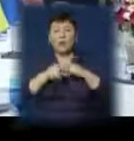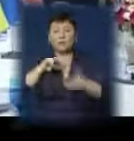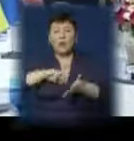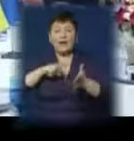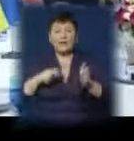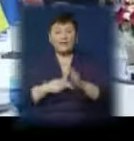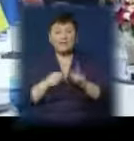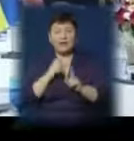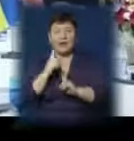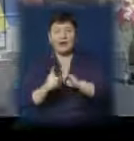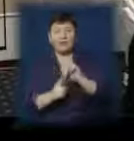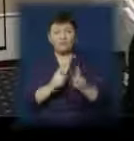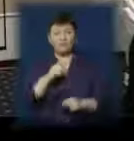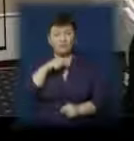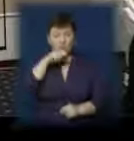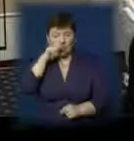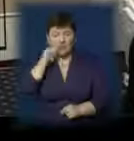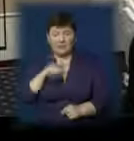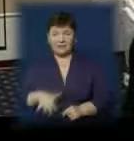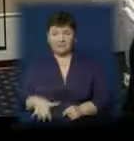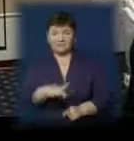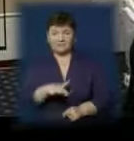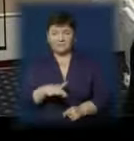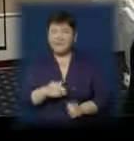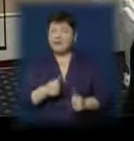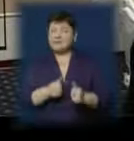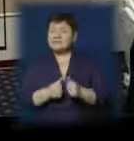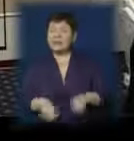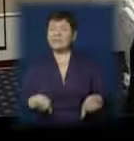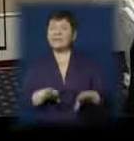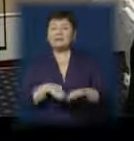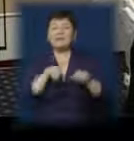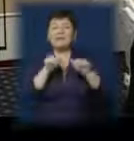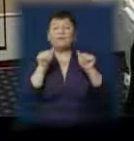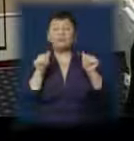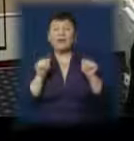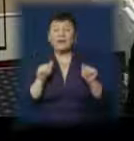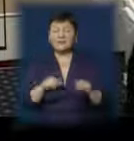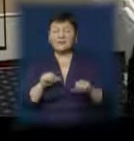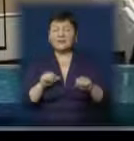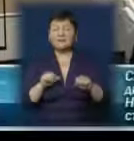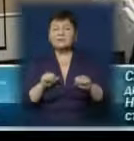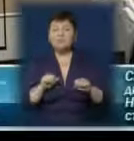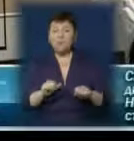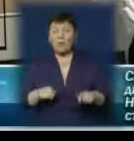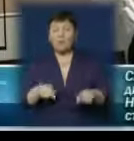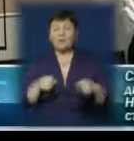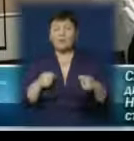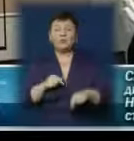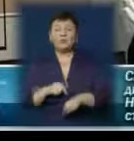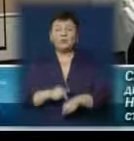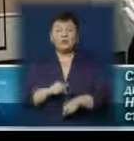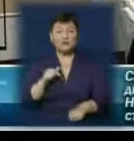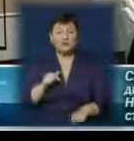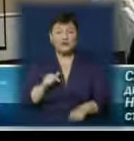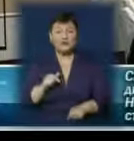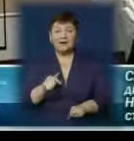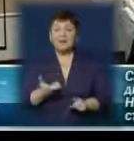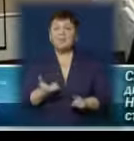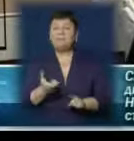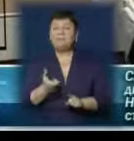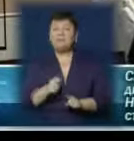економічних реформ в Україні. Саме такий формат дає змогу більше відчути і більш